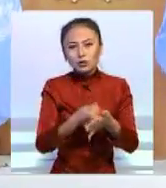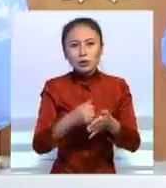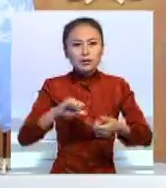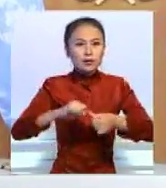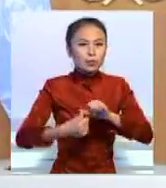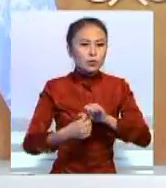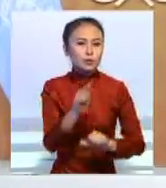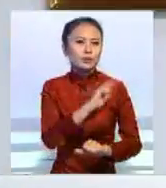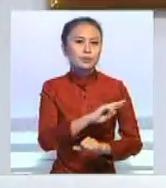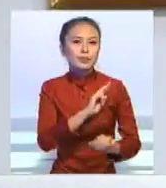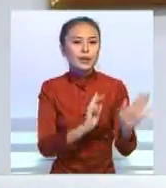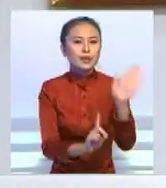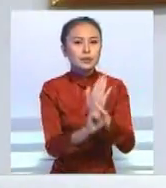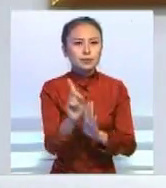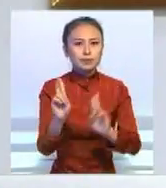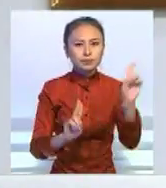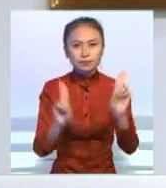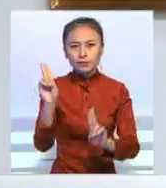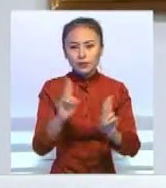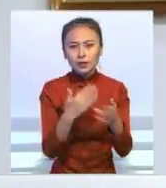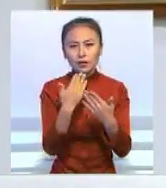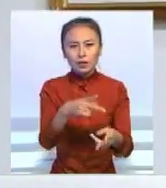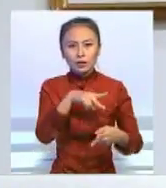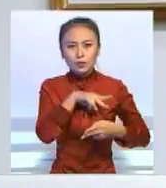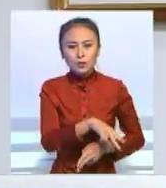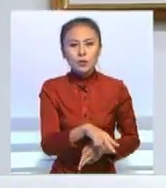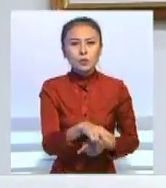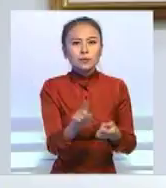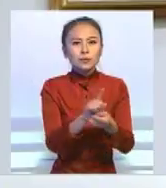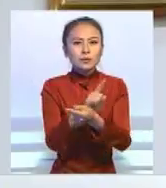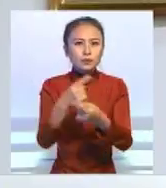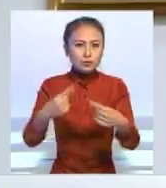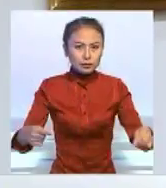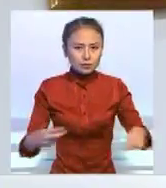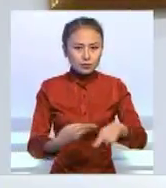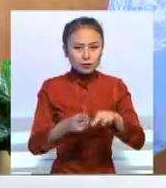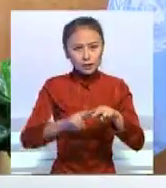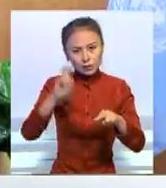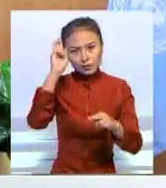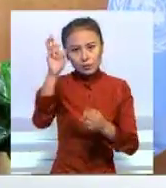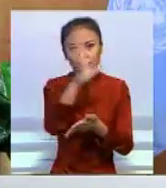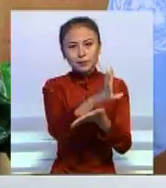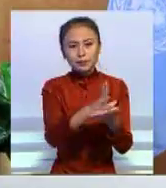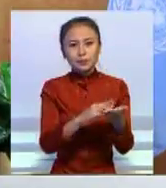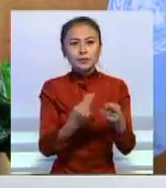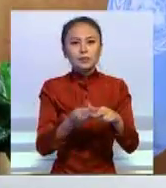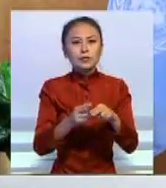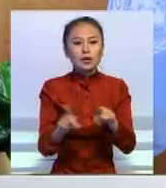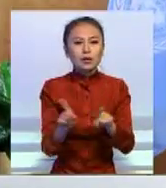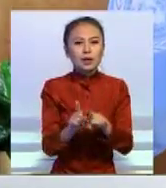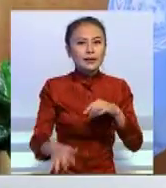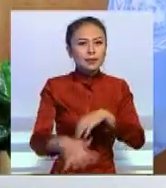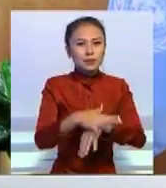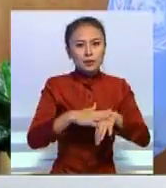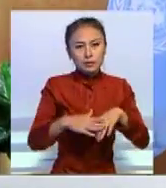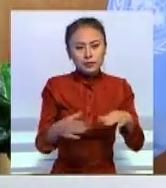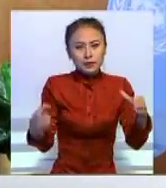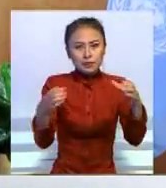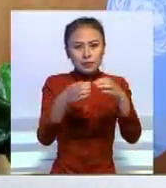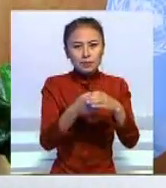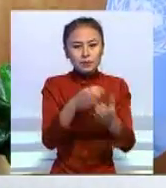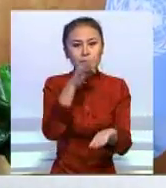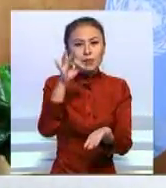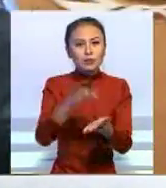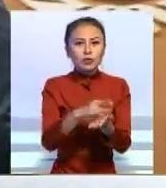дейін тұрақты даму бағытында атқарып жатқан еңбегі бойынша өзгелерге үлгі болатындай мемлекетте екенін атап өтті. Сондай-ақ